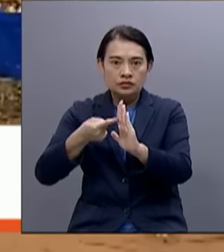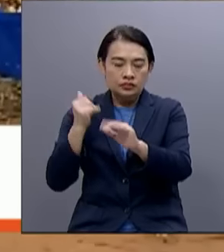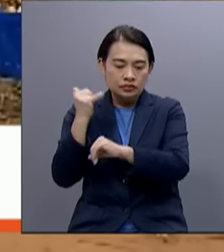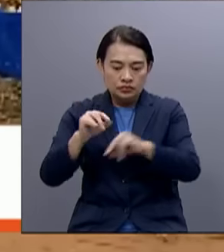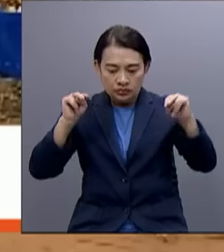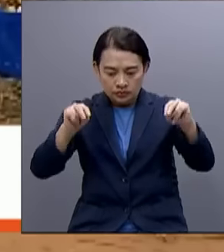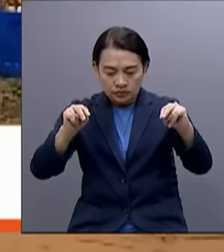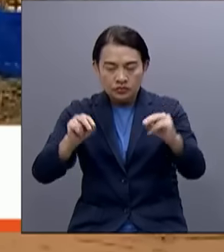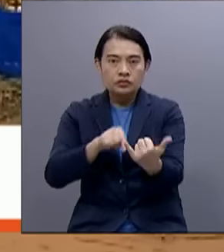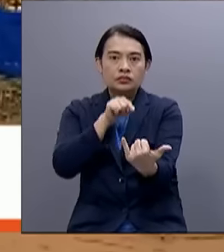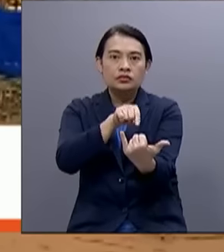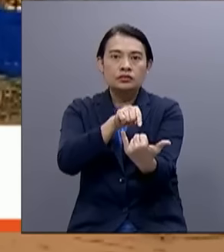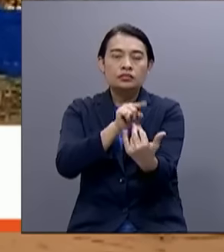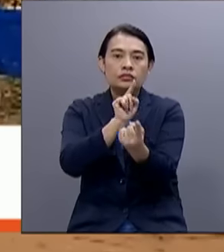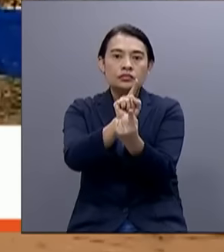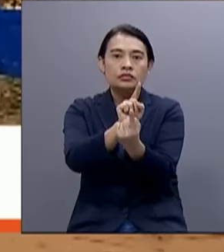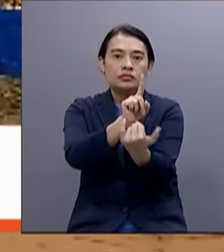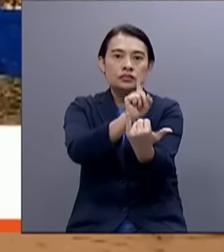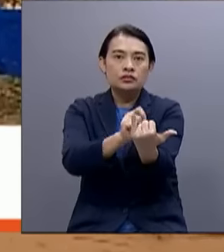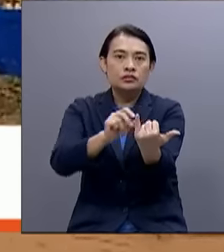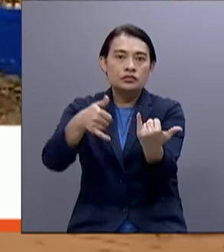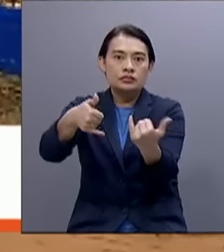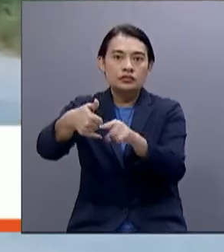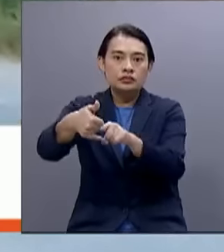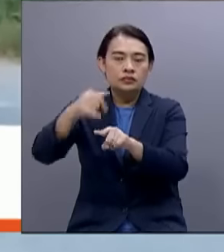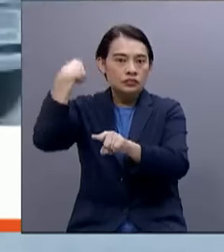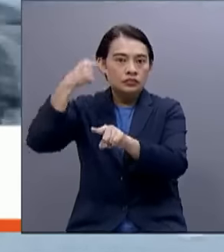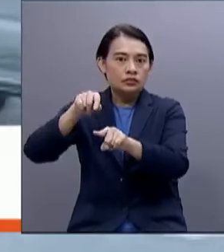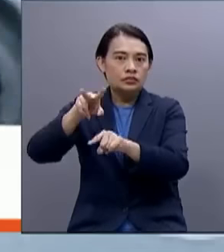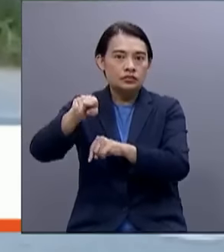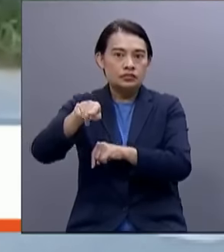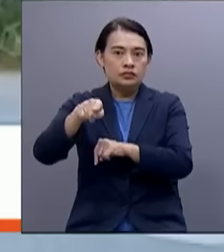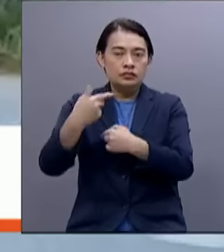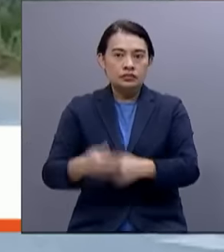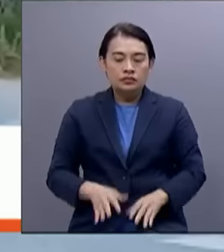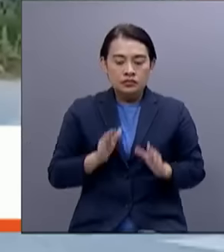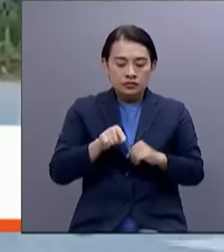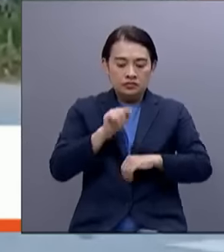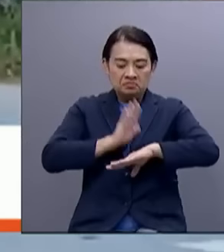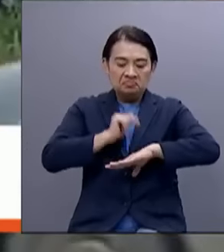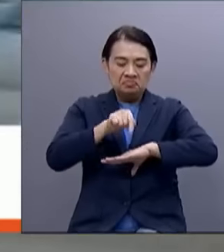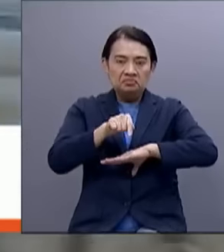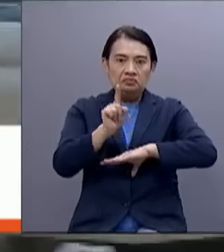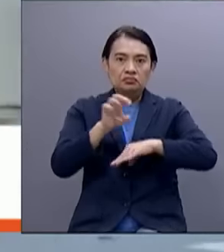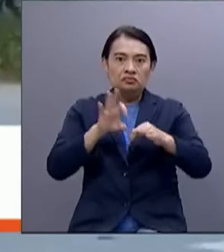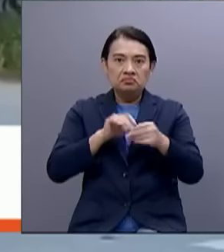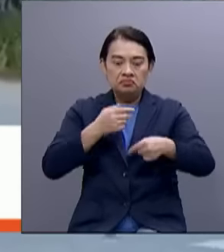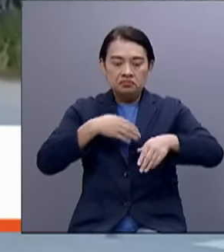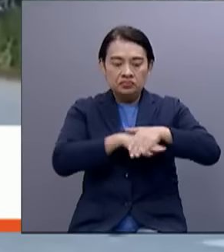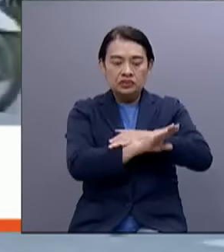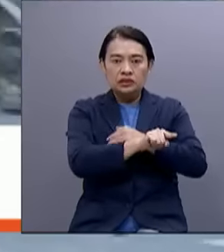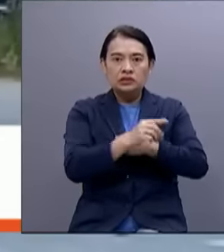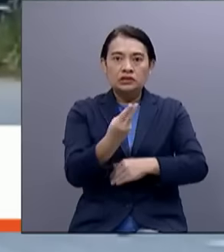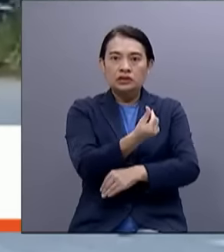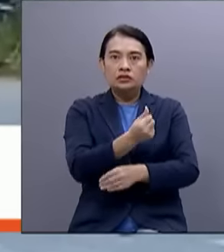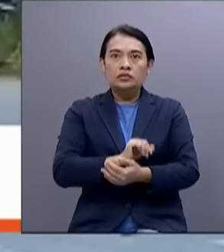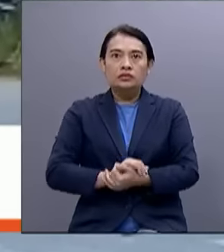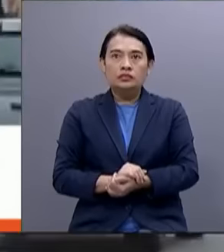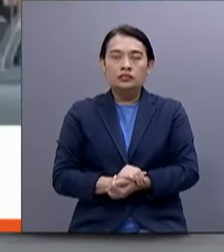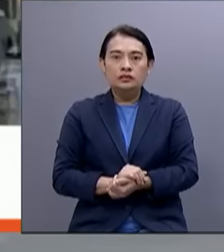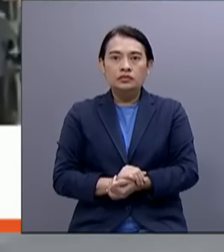บร่างผู้เสียชีวิตและภรรยาค่ะส่วนผู้ก่อเหตุทั้งหมดอาศัยความชำนาญในพื้นที่นะคะก็หลบหนีไปอย่างรวดเร็ว